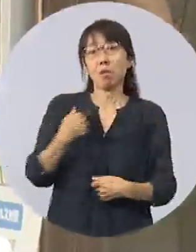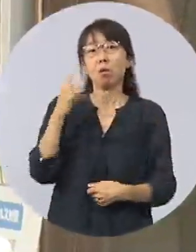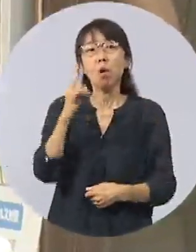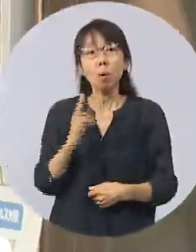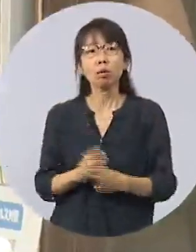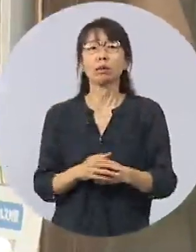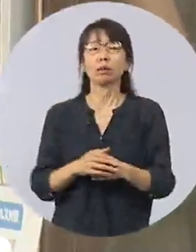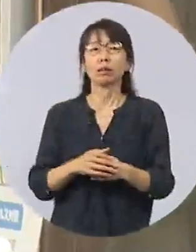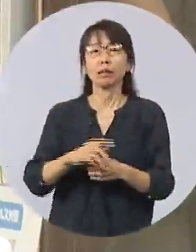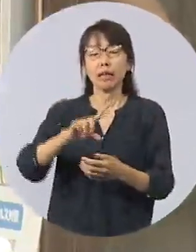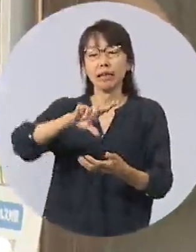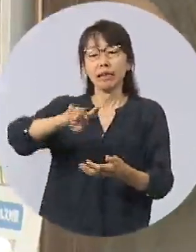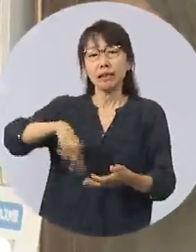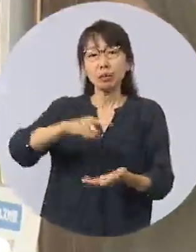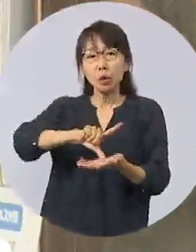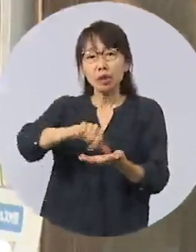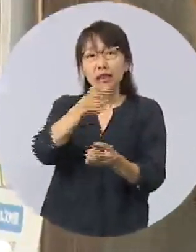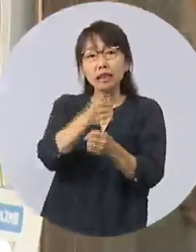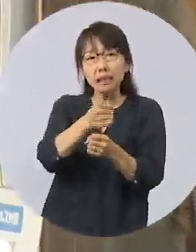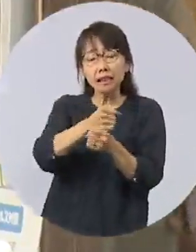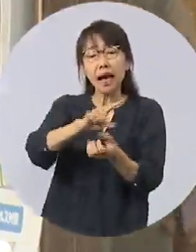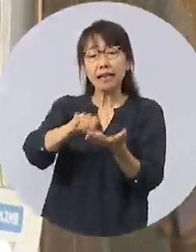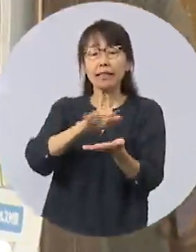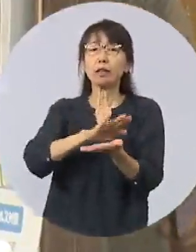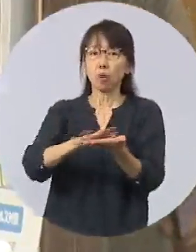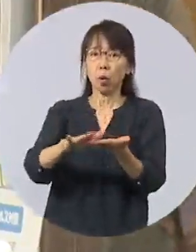産地消への取り組みを進めているんです。